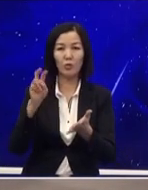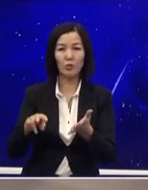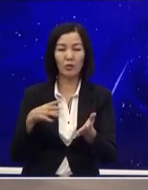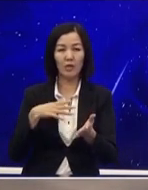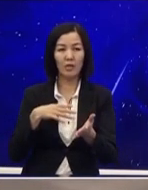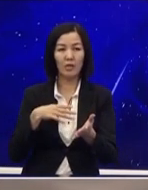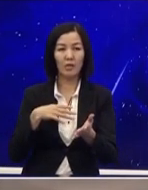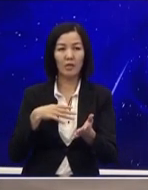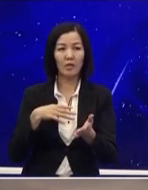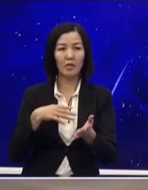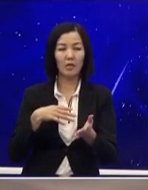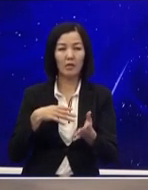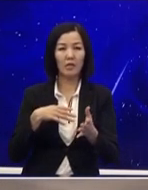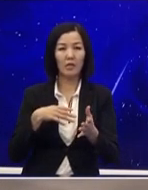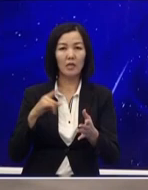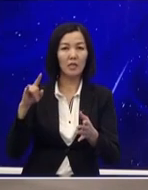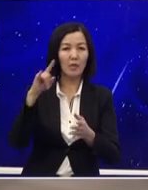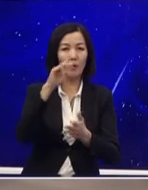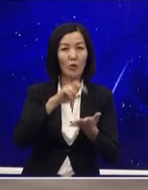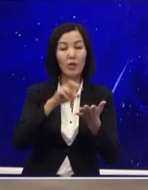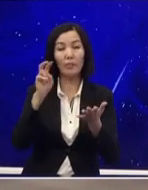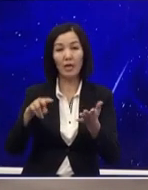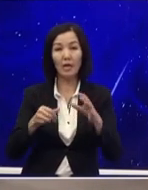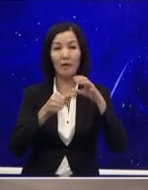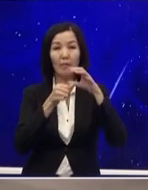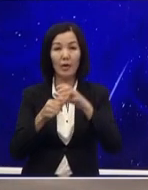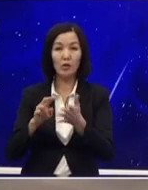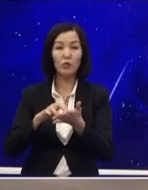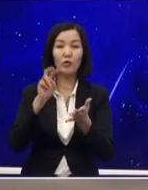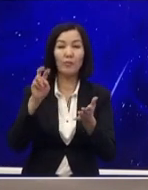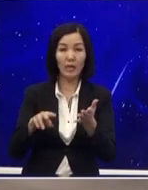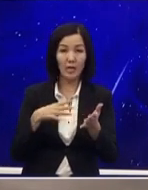из самолета, из вертолетов. При себе имею 4 прыжка.